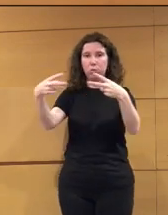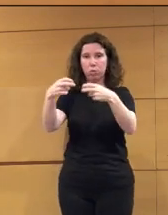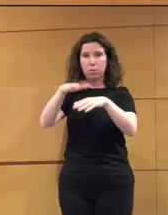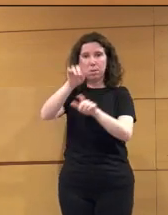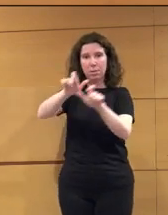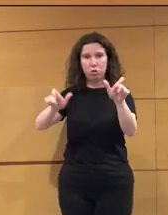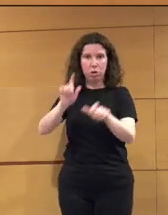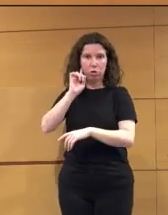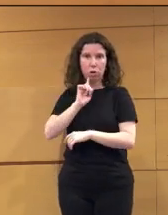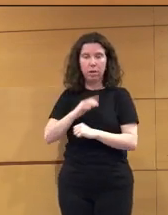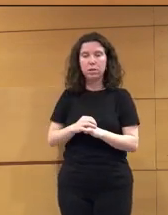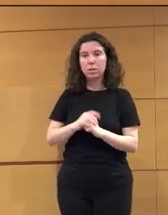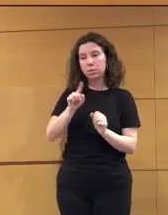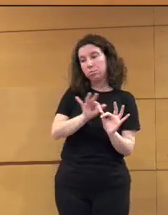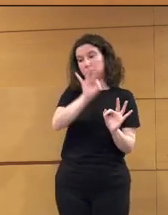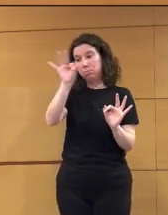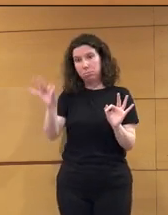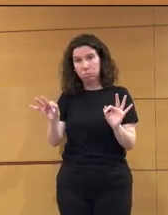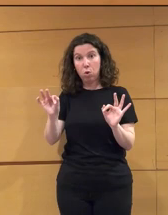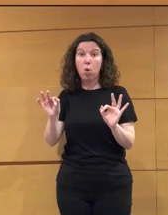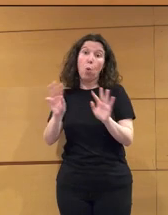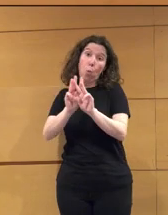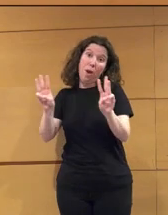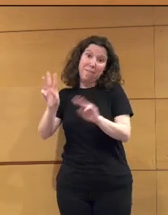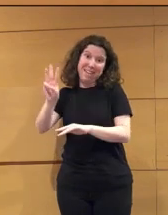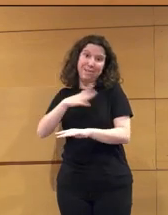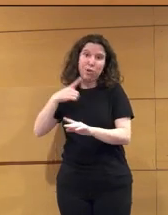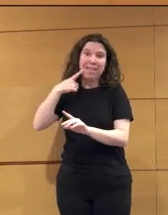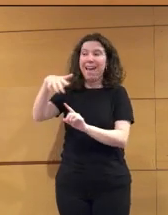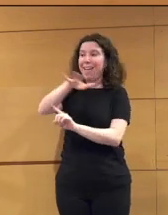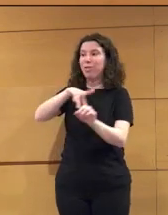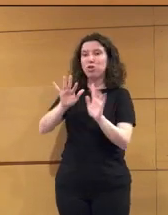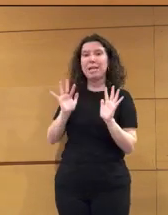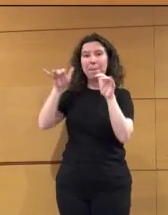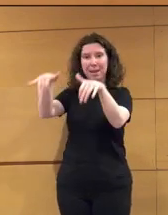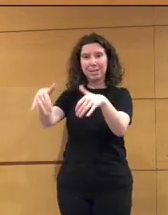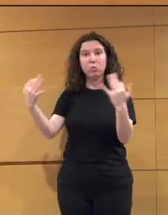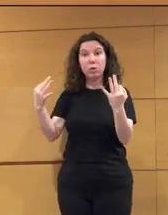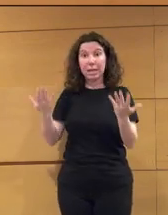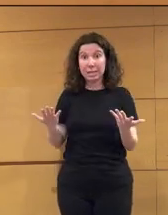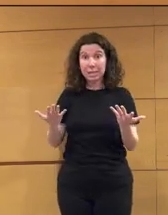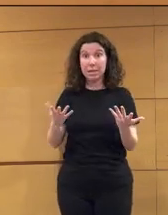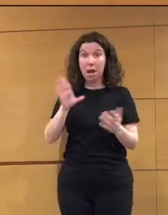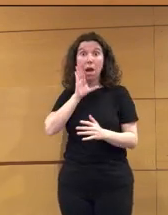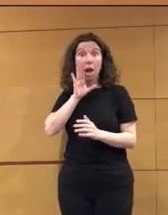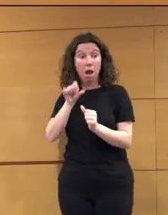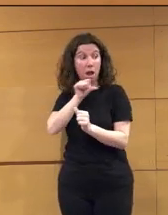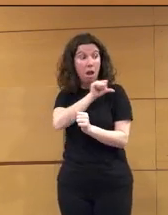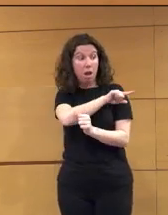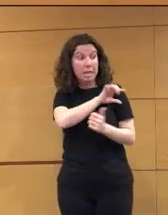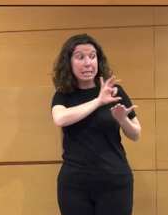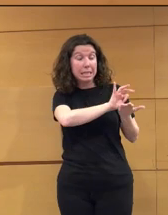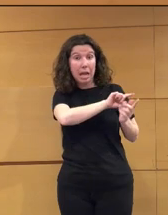llavors més endavant, no, hem passat ja a la 3, a la web 3, entorns immersius, que seria tot això, no, tots aquests serveis dins els